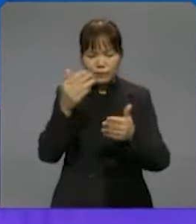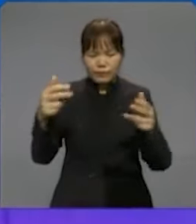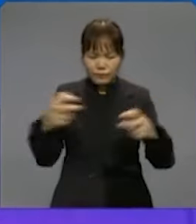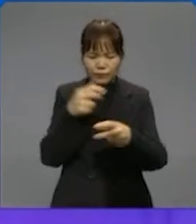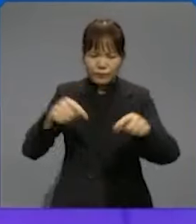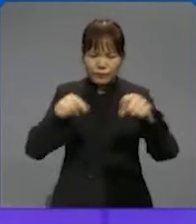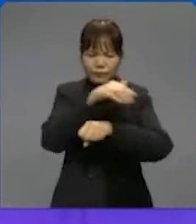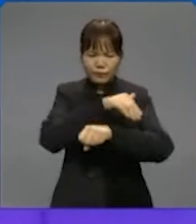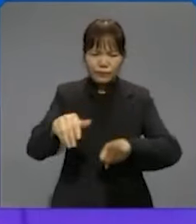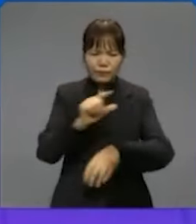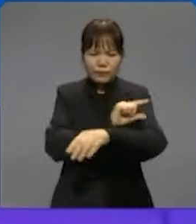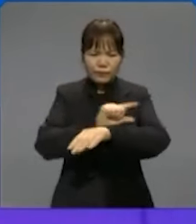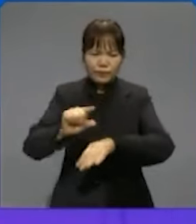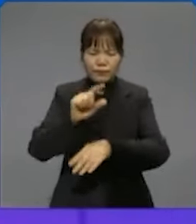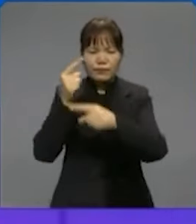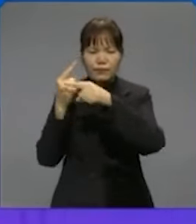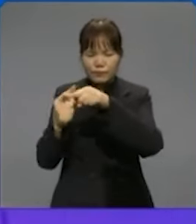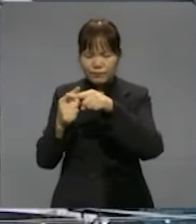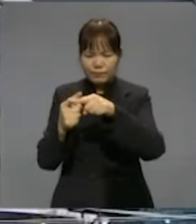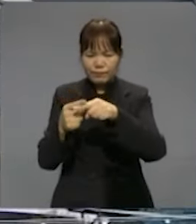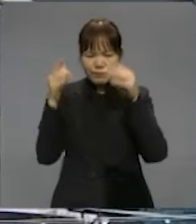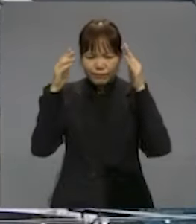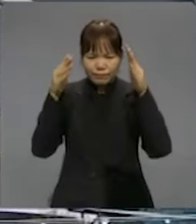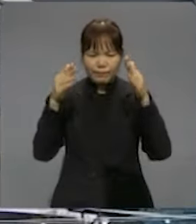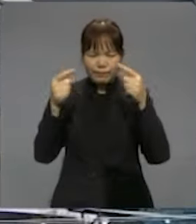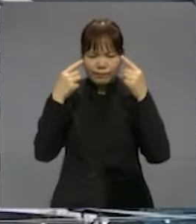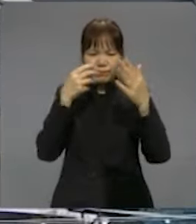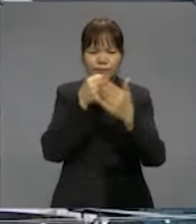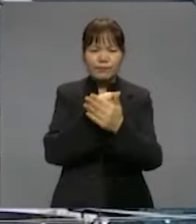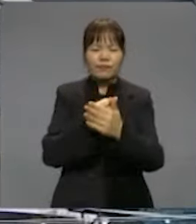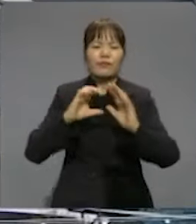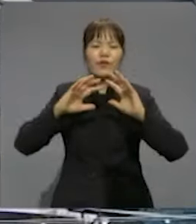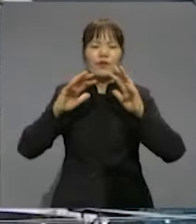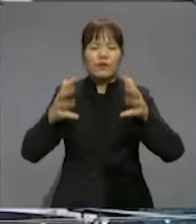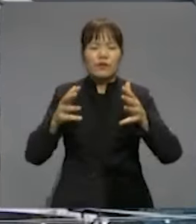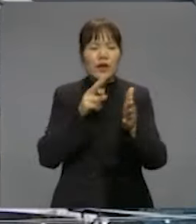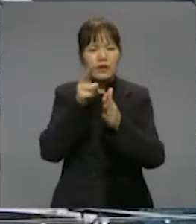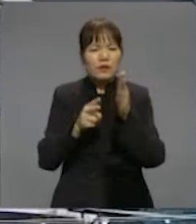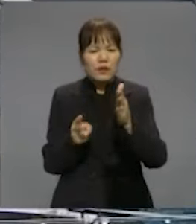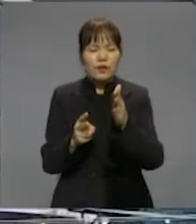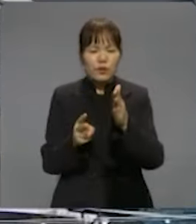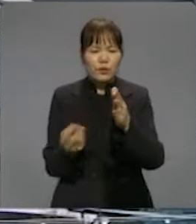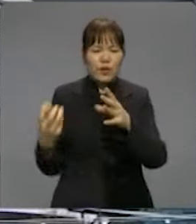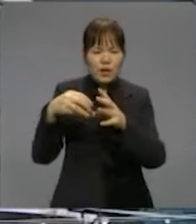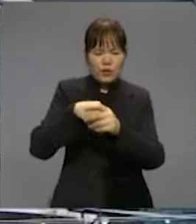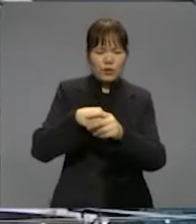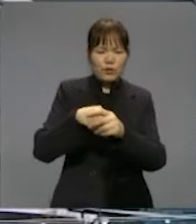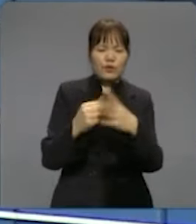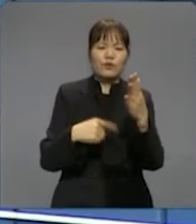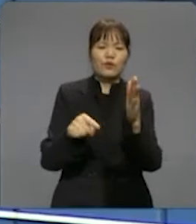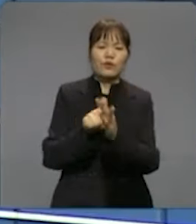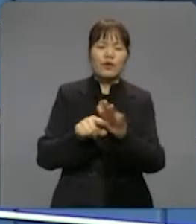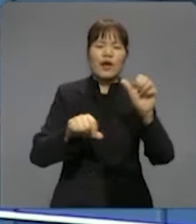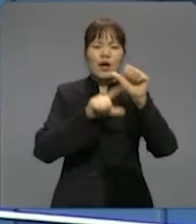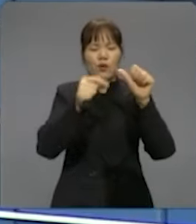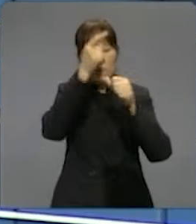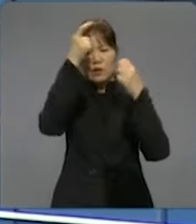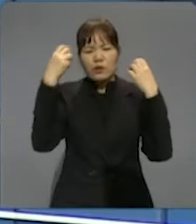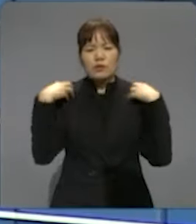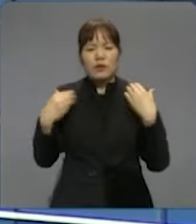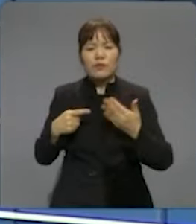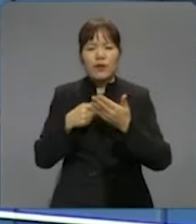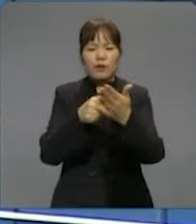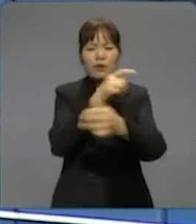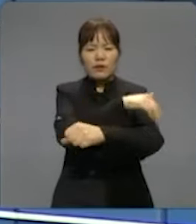교통정책인 GTX 플러스 노선안을 확정하고 국가철도망 구축 계획에 반영될 수 있도록 다음 달 정부에